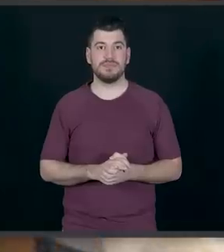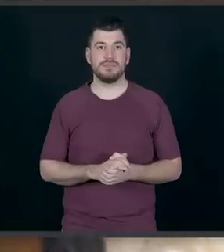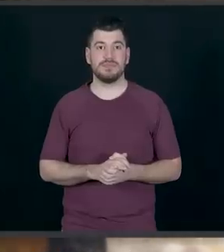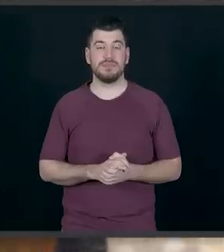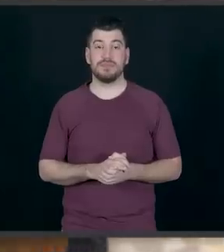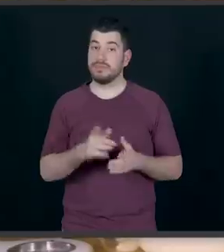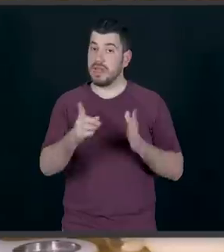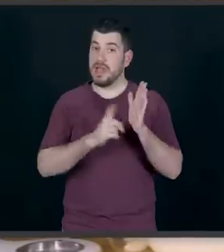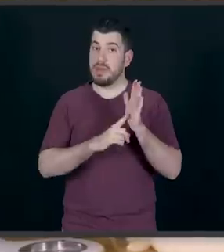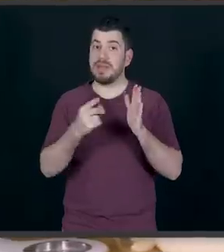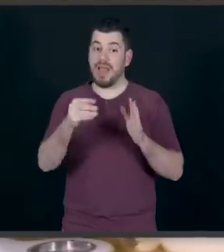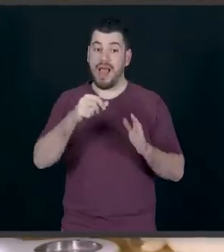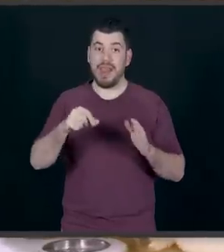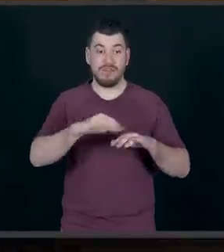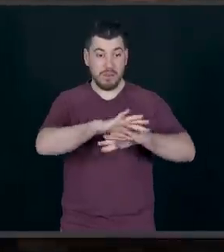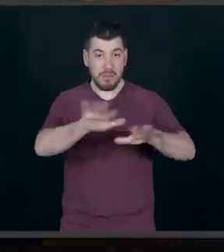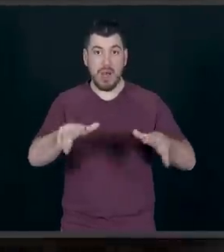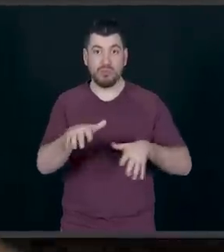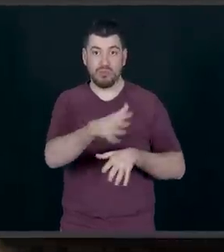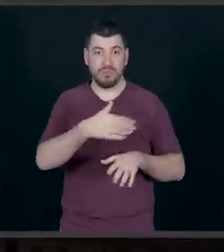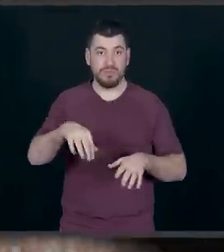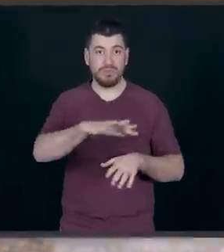Και φροντίζουμε να πάει παντού το αλευράκι μας. Πολύ καλά.